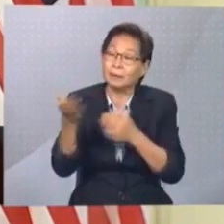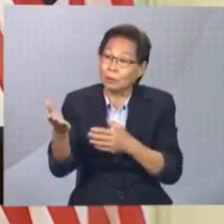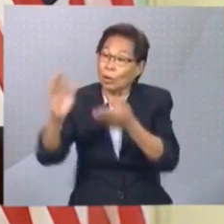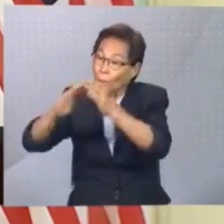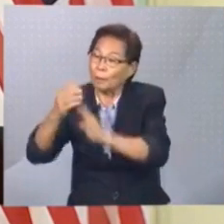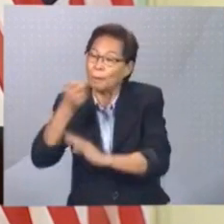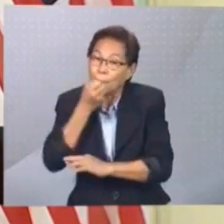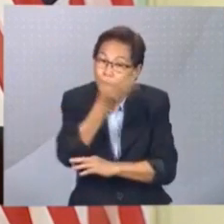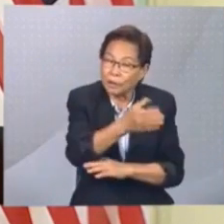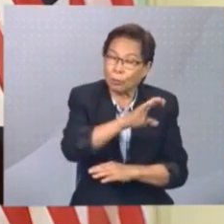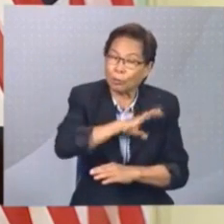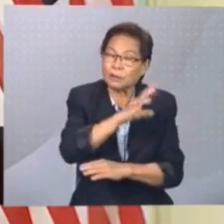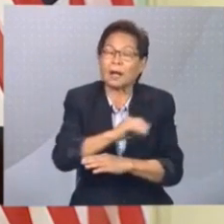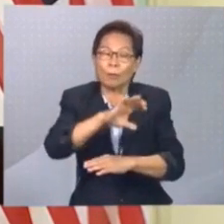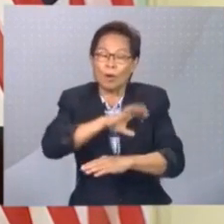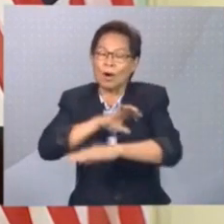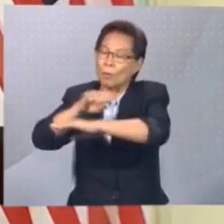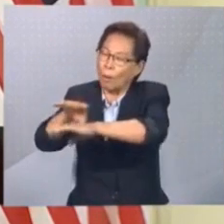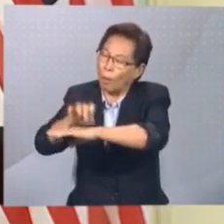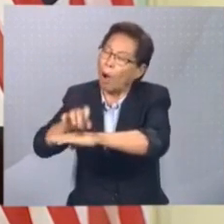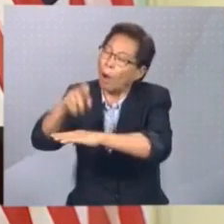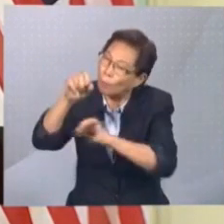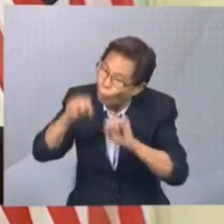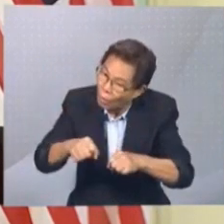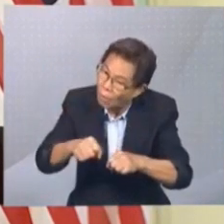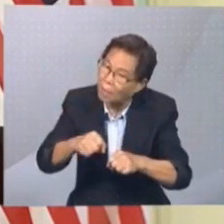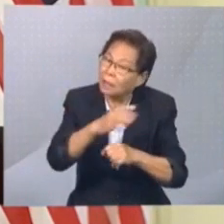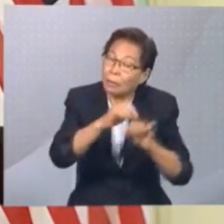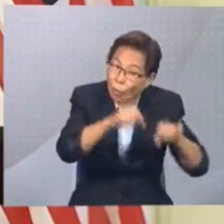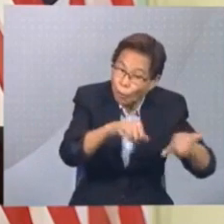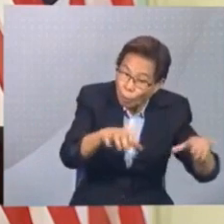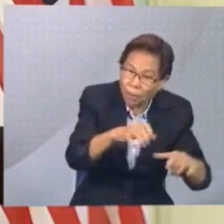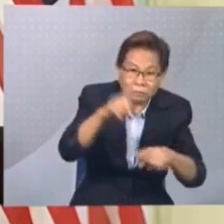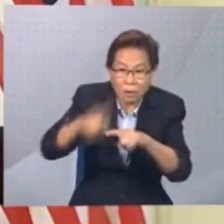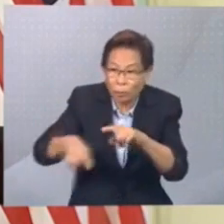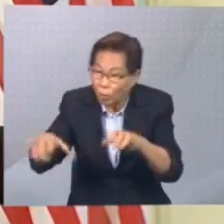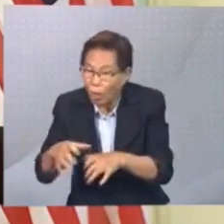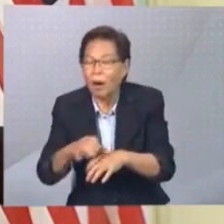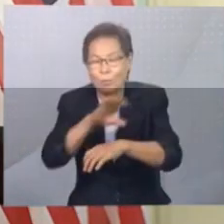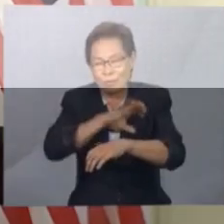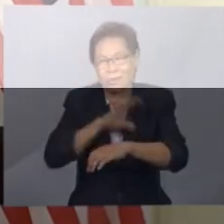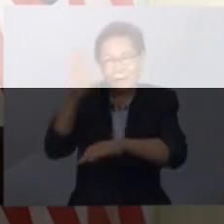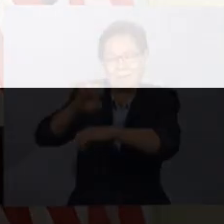polis, dapatkan nasihat daripada pihak polis apa yang boleh dan tidak boleh dilakukan oleh mereka.